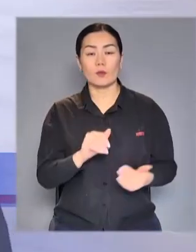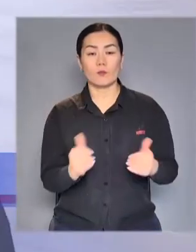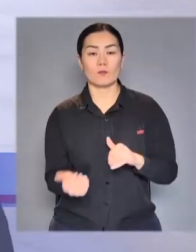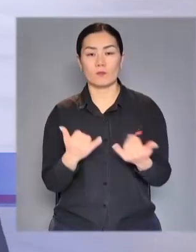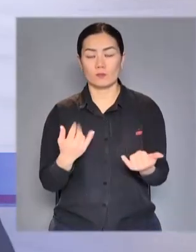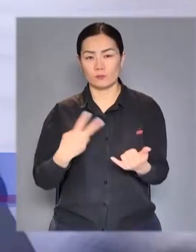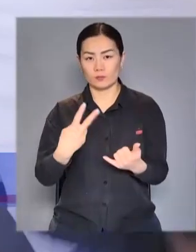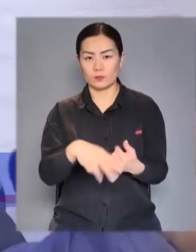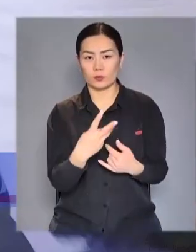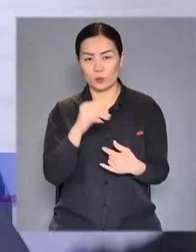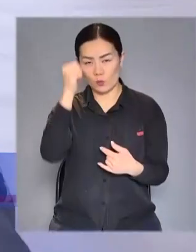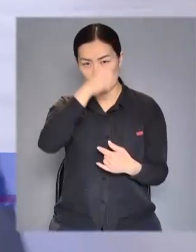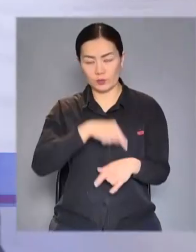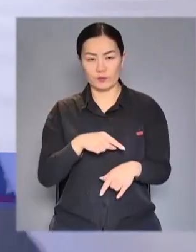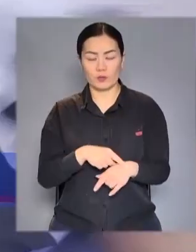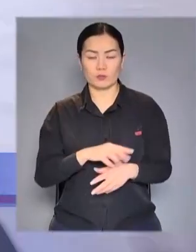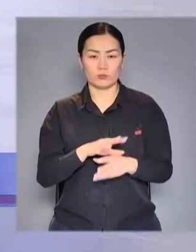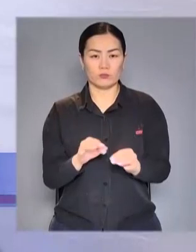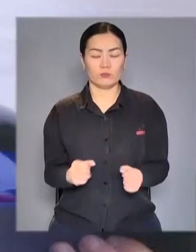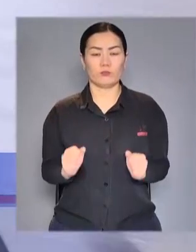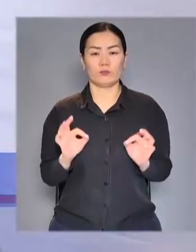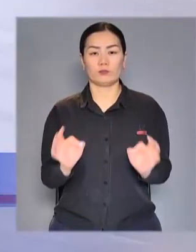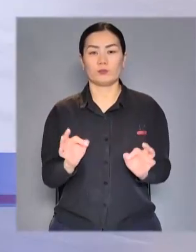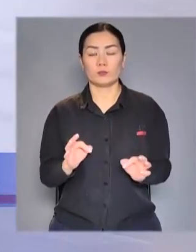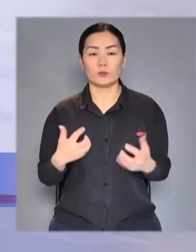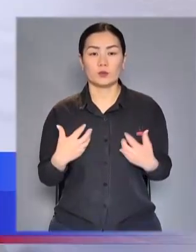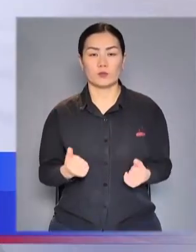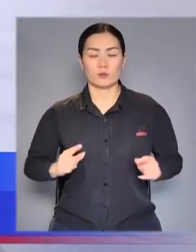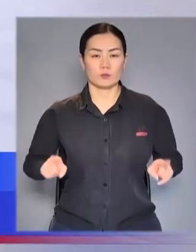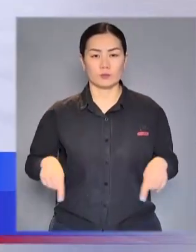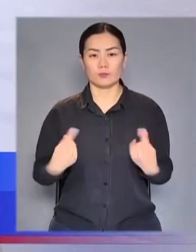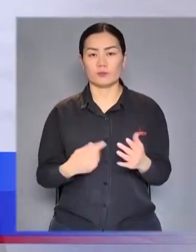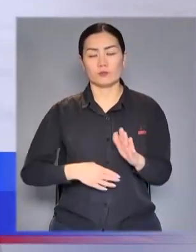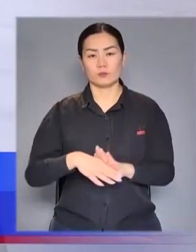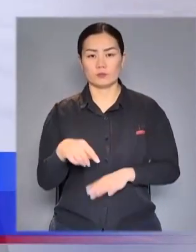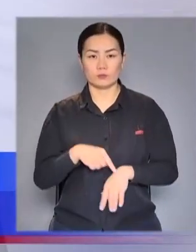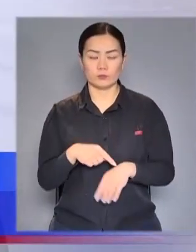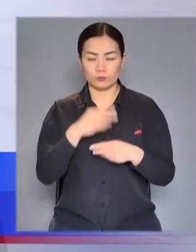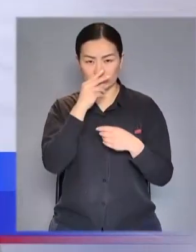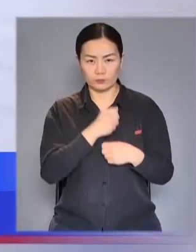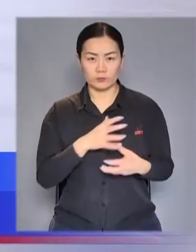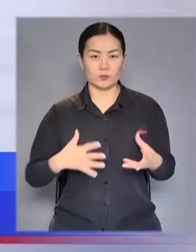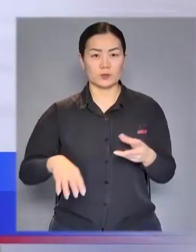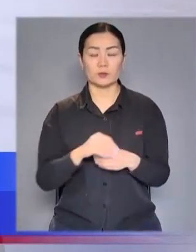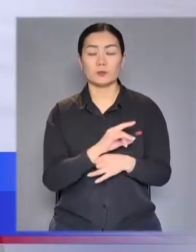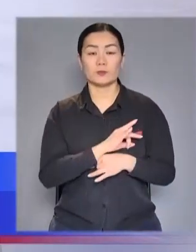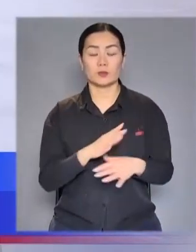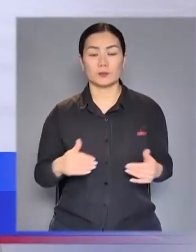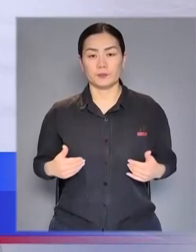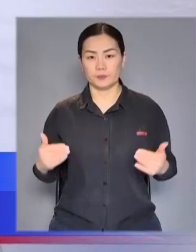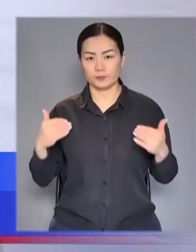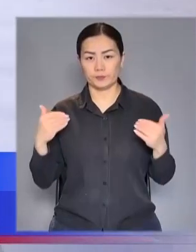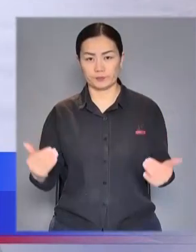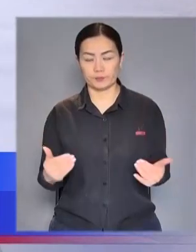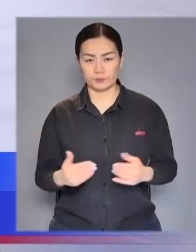жүргеніме биыл 23 жыл. Өзімді өте жақсы сезінемін. Бұдан денсаулығым жақсарып, жақсы күш аламын. Барша христиандықтарды